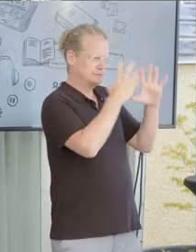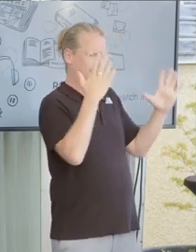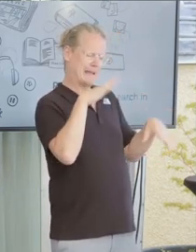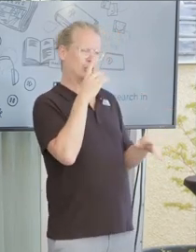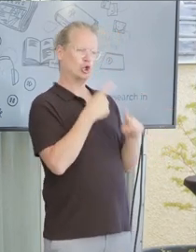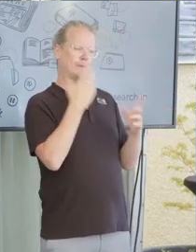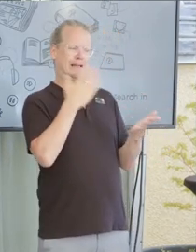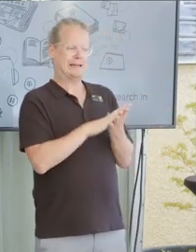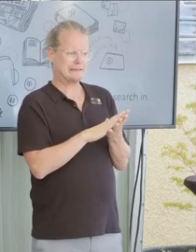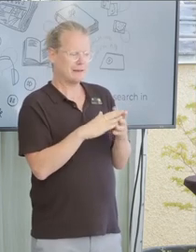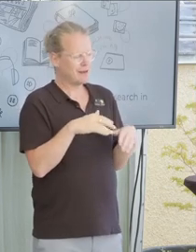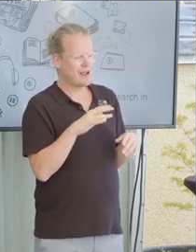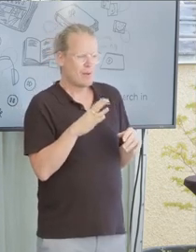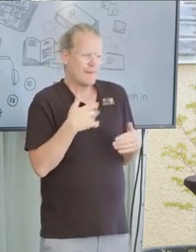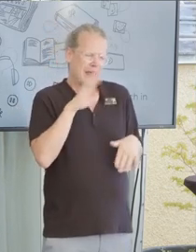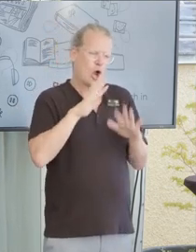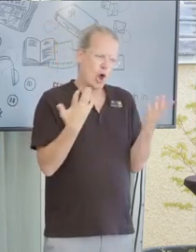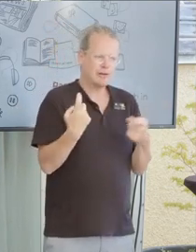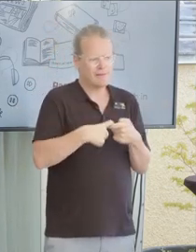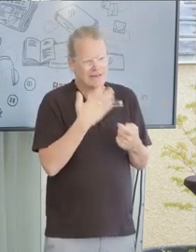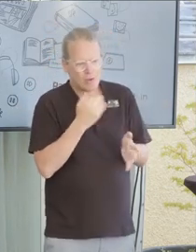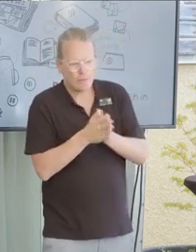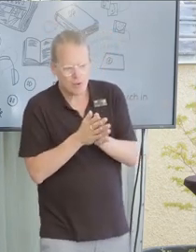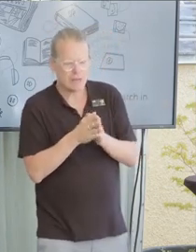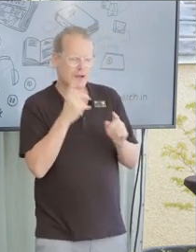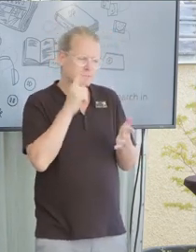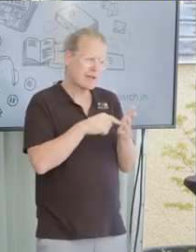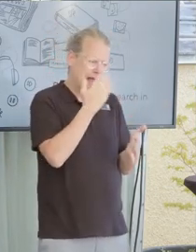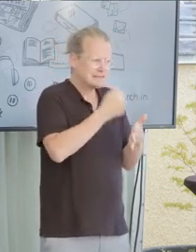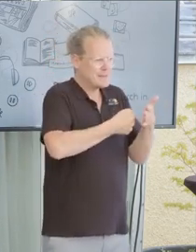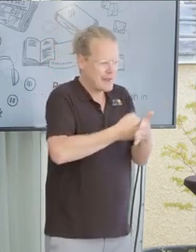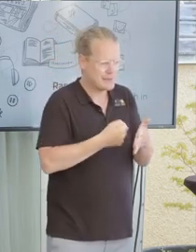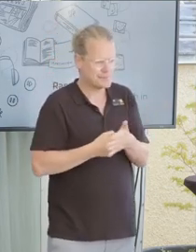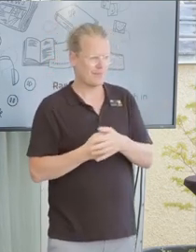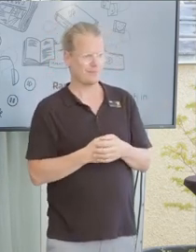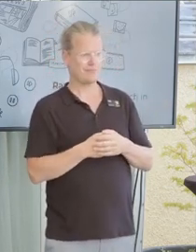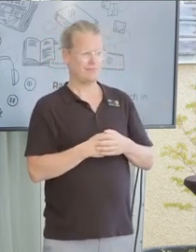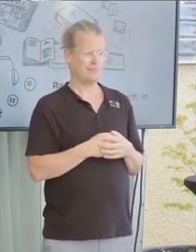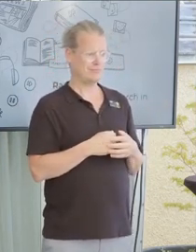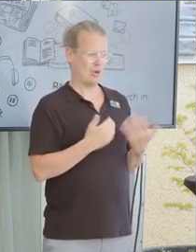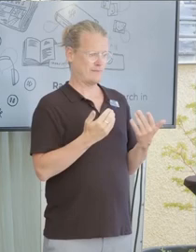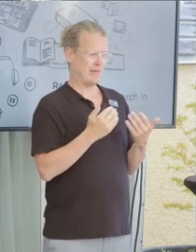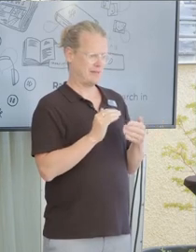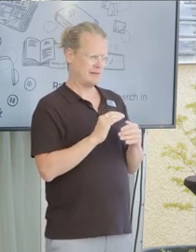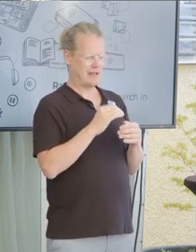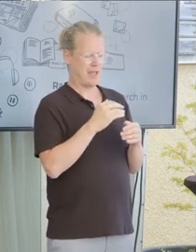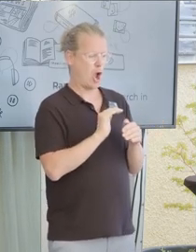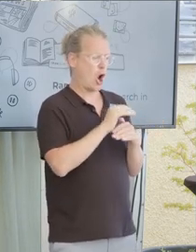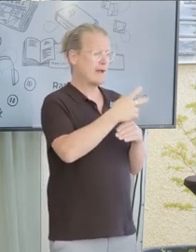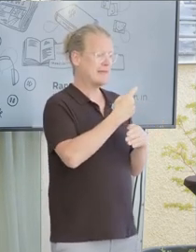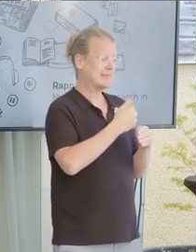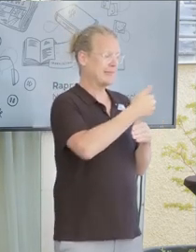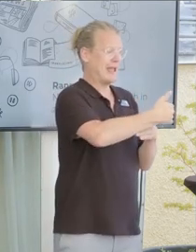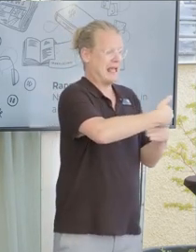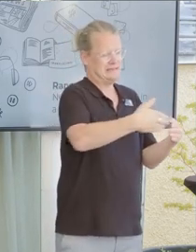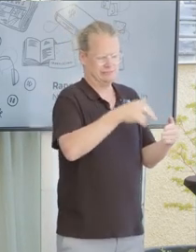som finns. Men just svårigheten med att verka gränsöverskridande inom forskningsvärlden på grund av hur juridiken ser ut, det